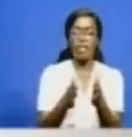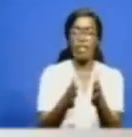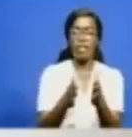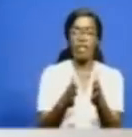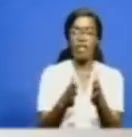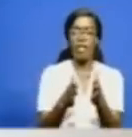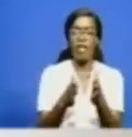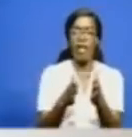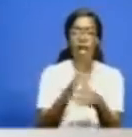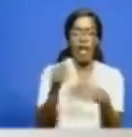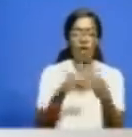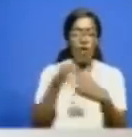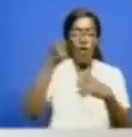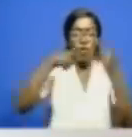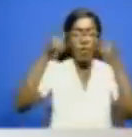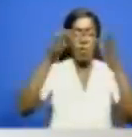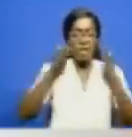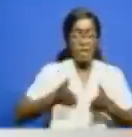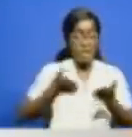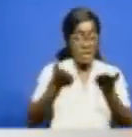na waombolezaji wote ambao wamefika.